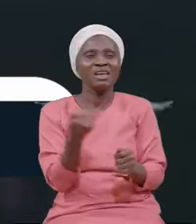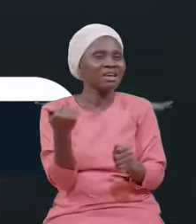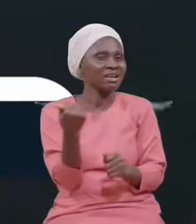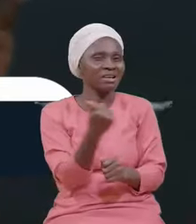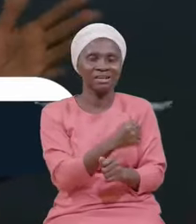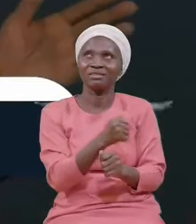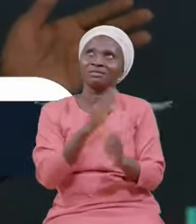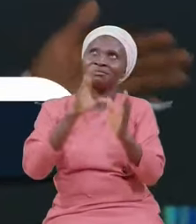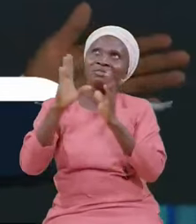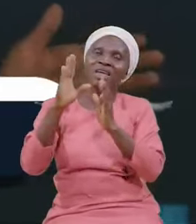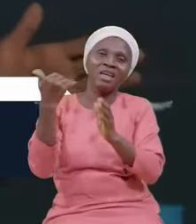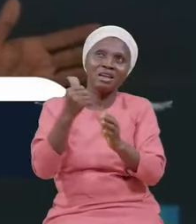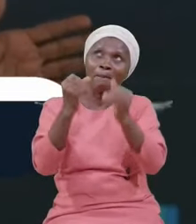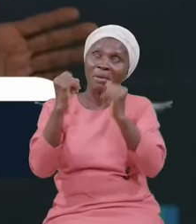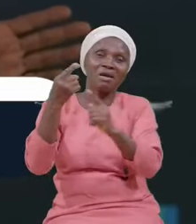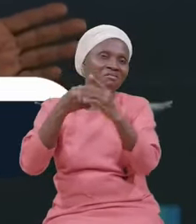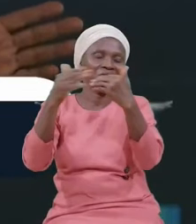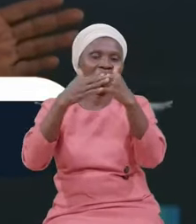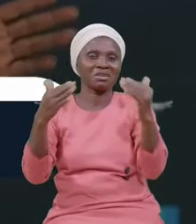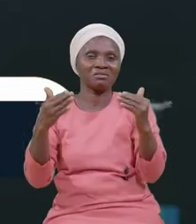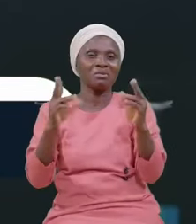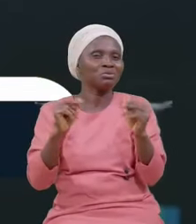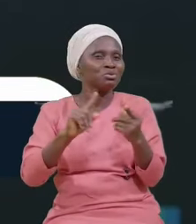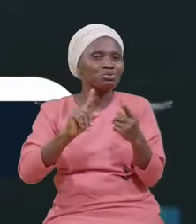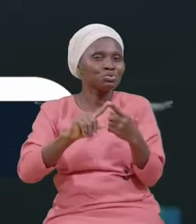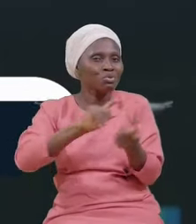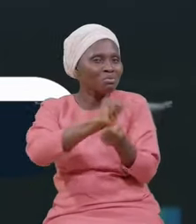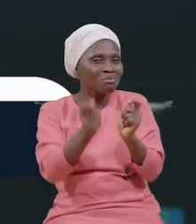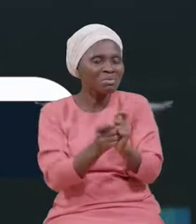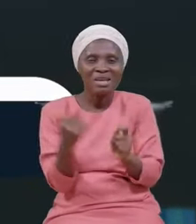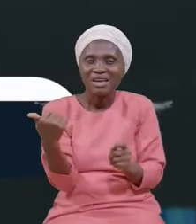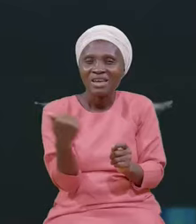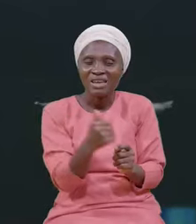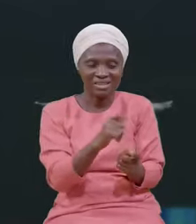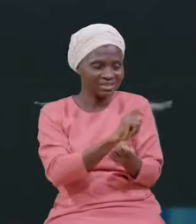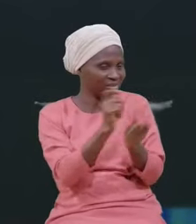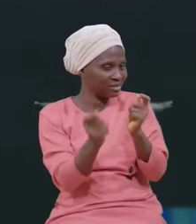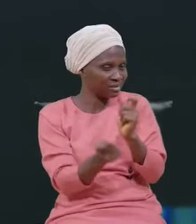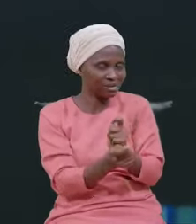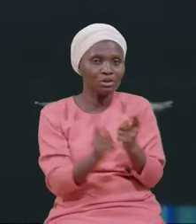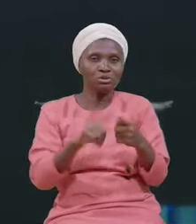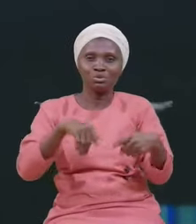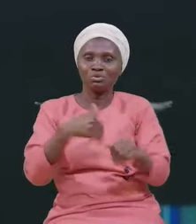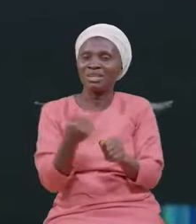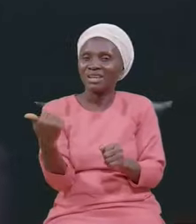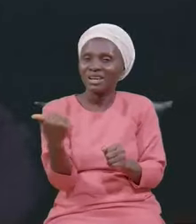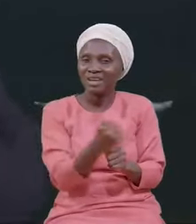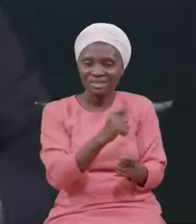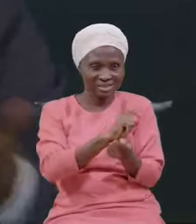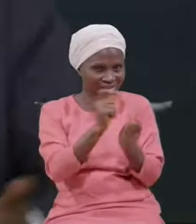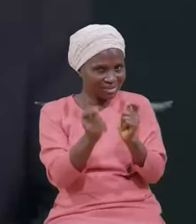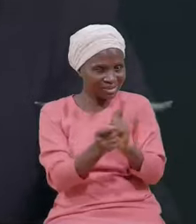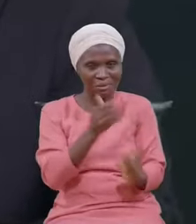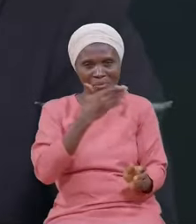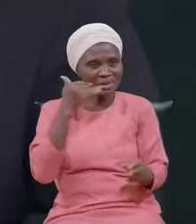ciel, pour apporter un changement quelconque ou une transformation quelconque dans leur vie.